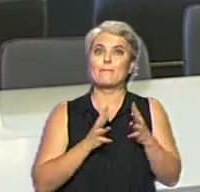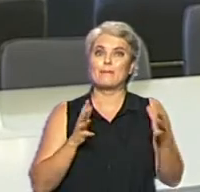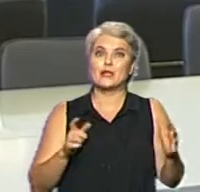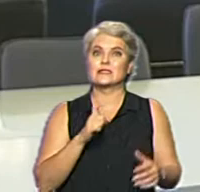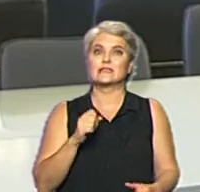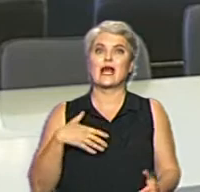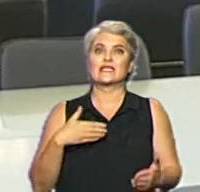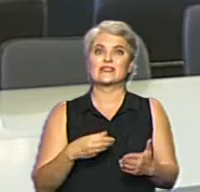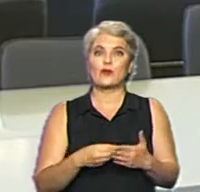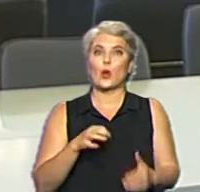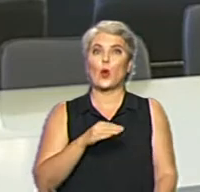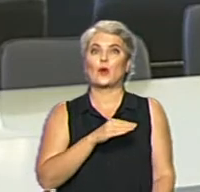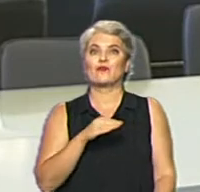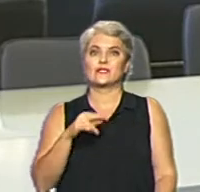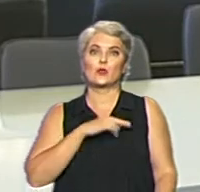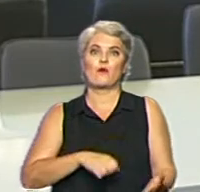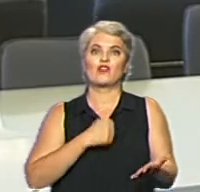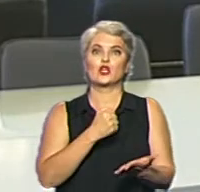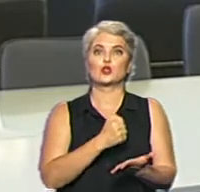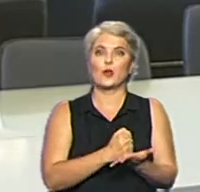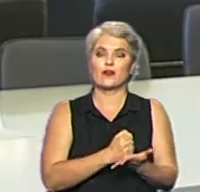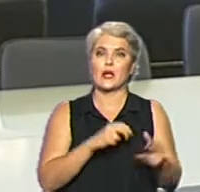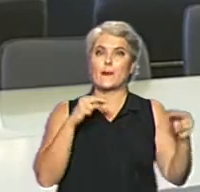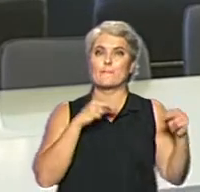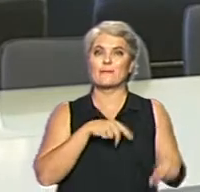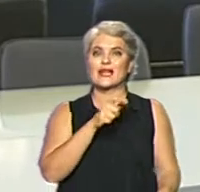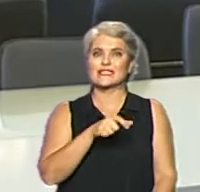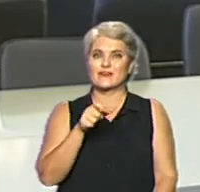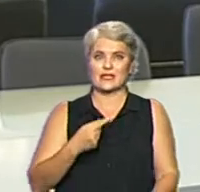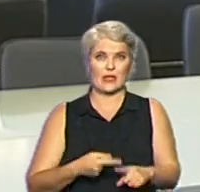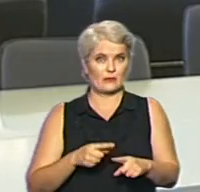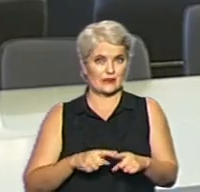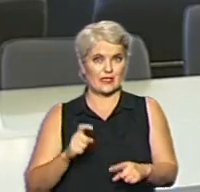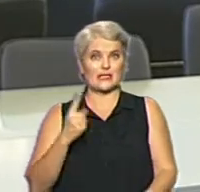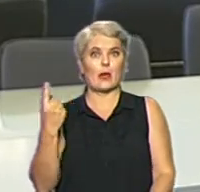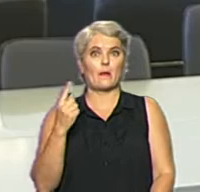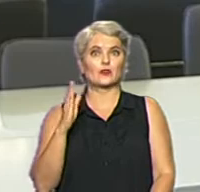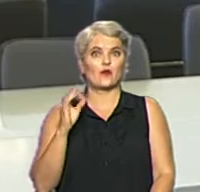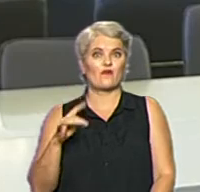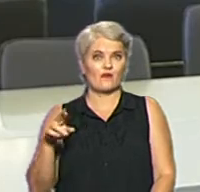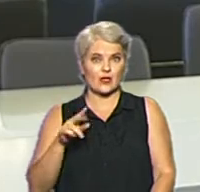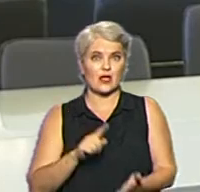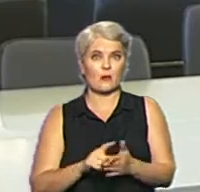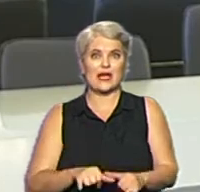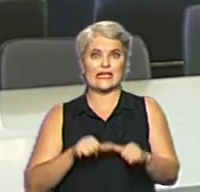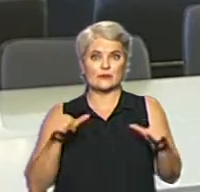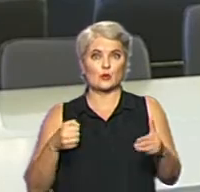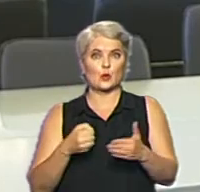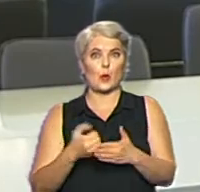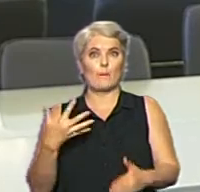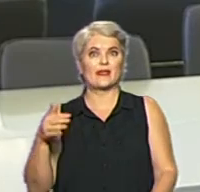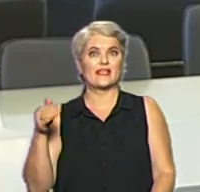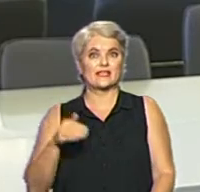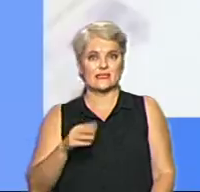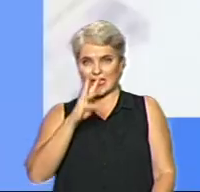влаштованих працівників. Ну і це зараз з 1 вересня має збільшитися до 5 тисяч заробітна